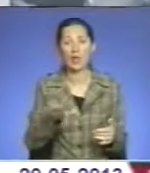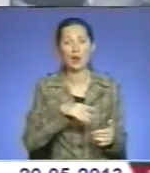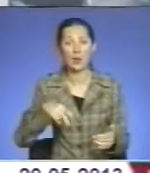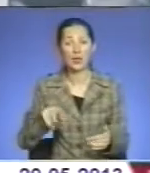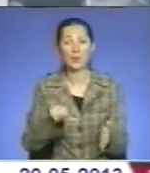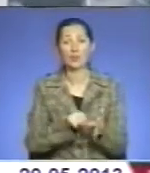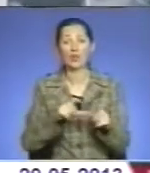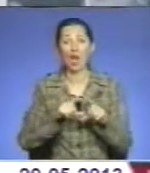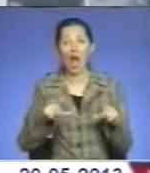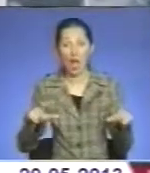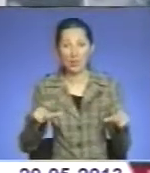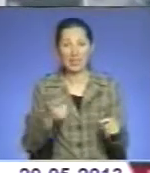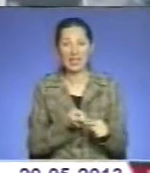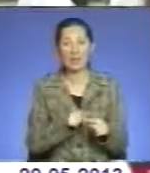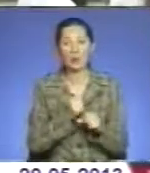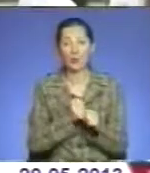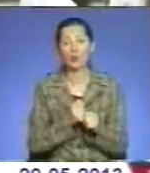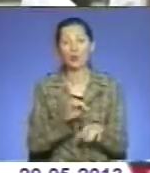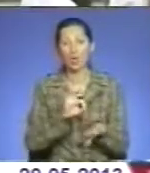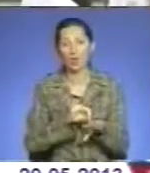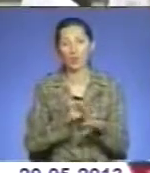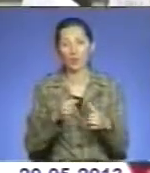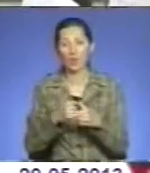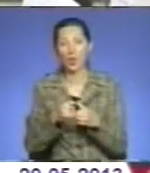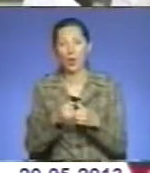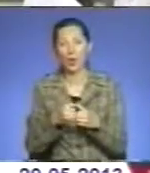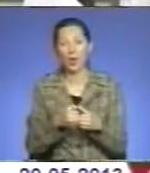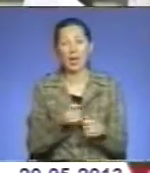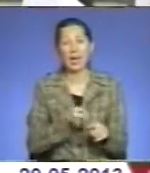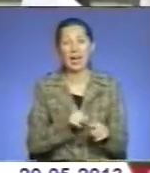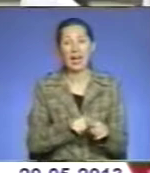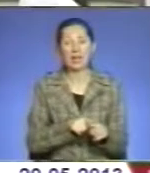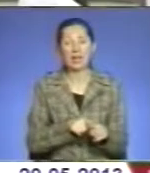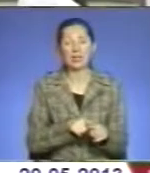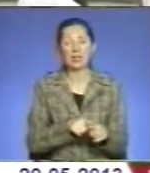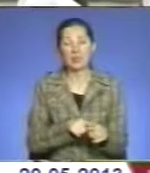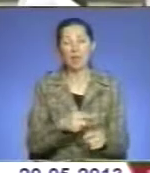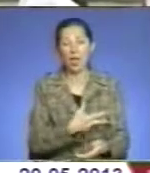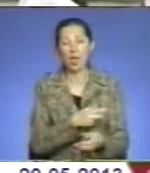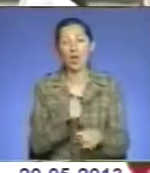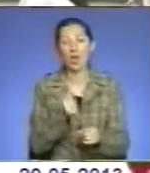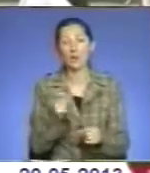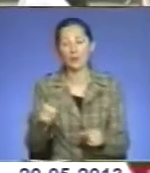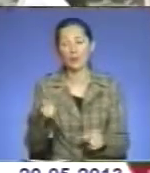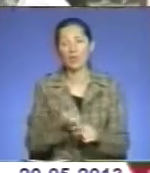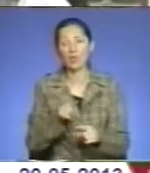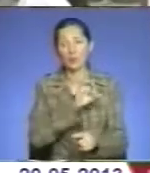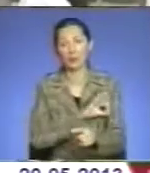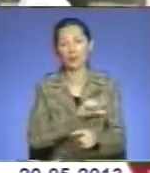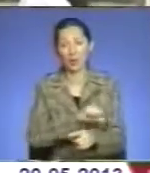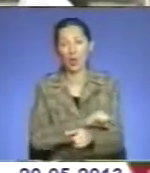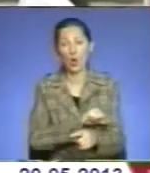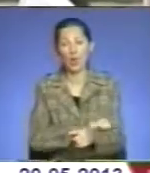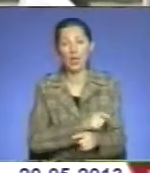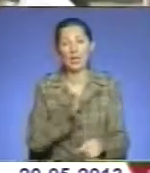які працюють з уразливими групами. Це споживачі ін'єкційних наркотиків, це